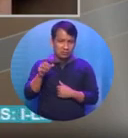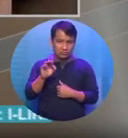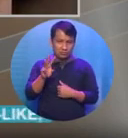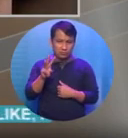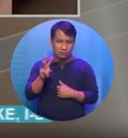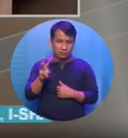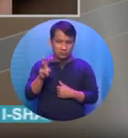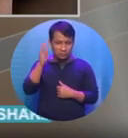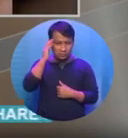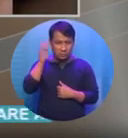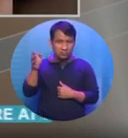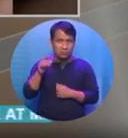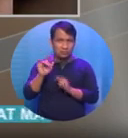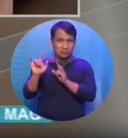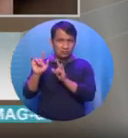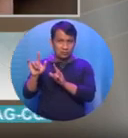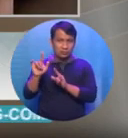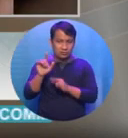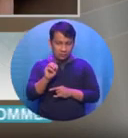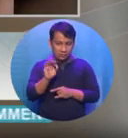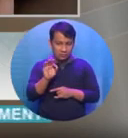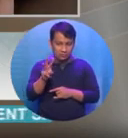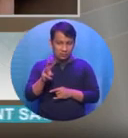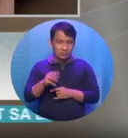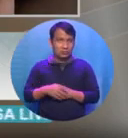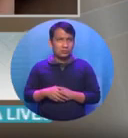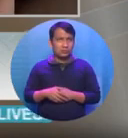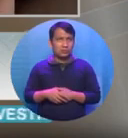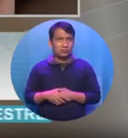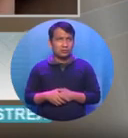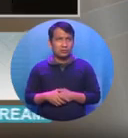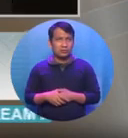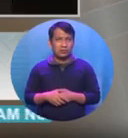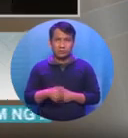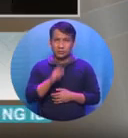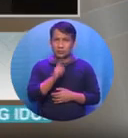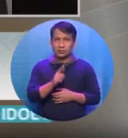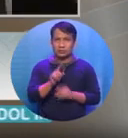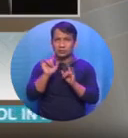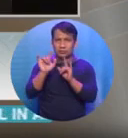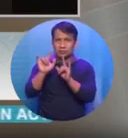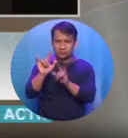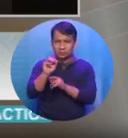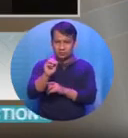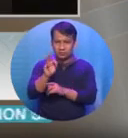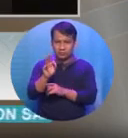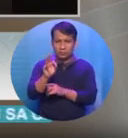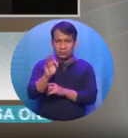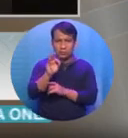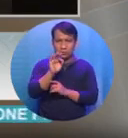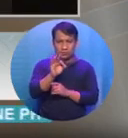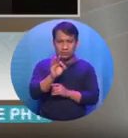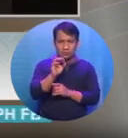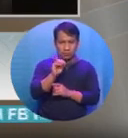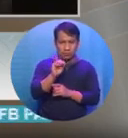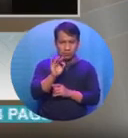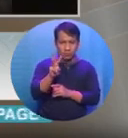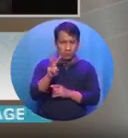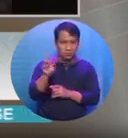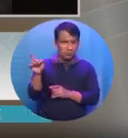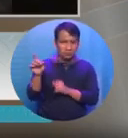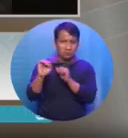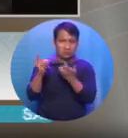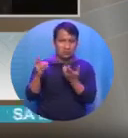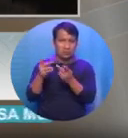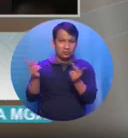siya. Kasi alam niya, mahal na mahal ko mga OFW. Oo nga, sir. Oh, totoo yan. Mahal na mahal ko mga OFW, pero nasa lugar. Ito, wala siya sa lugar eh. So,